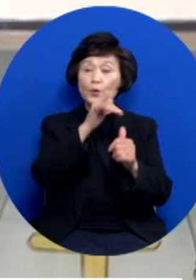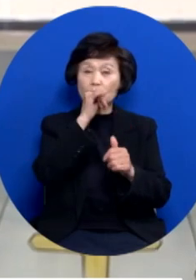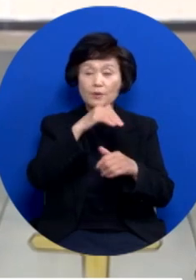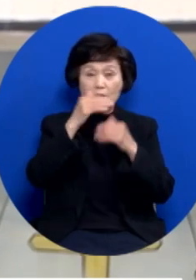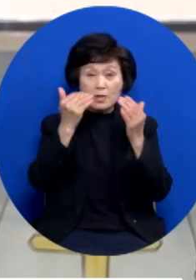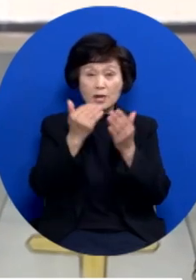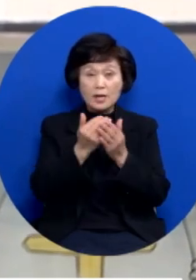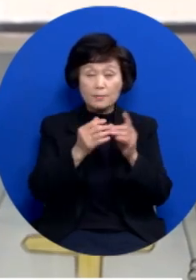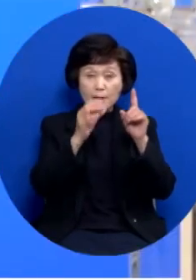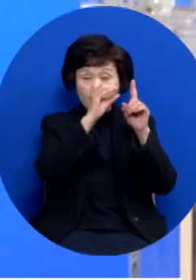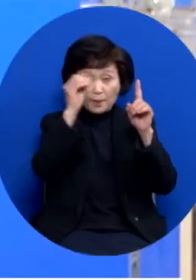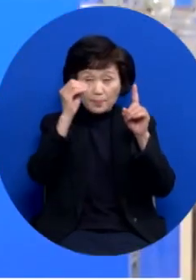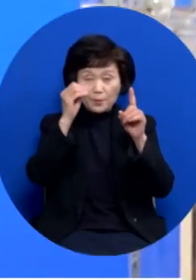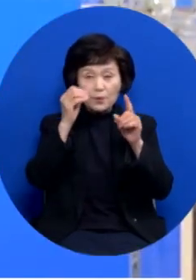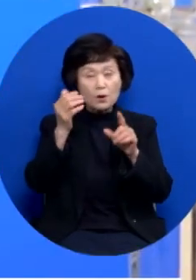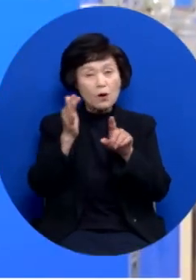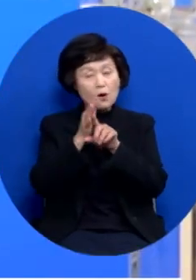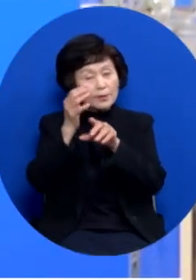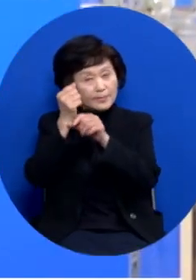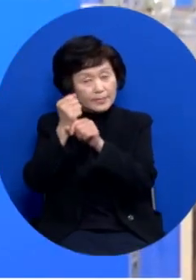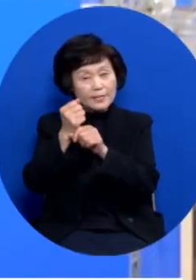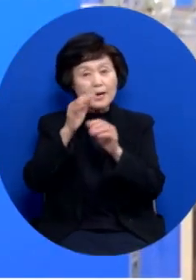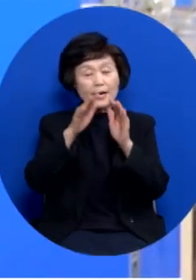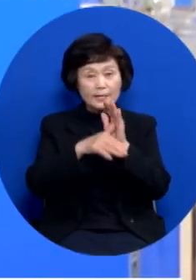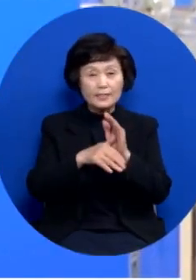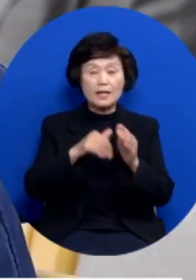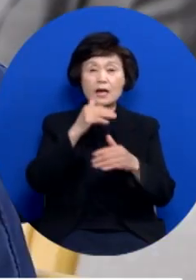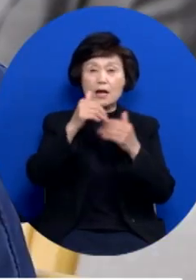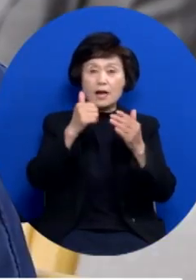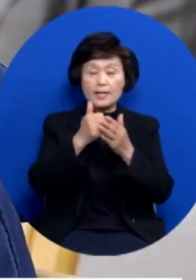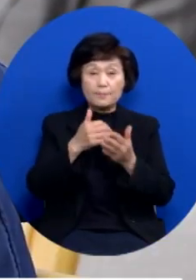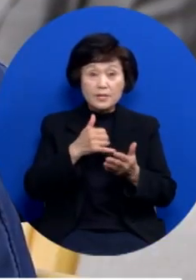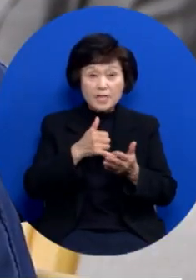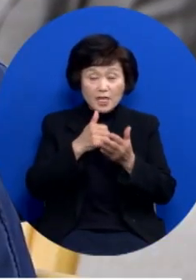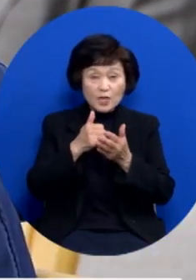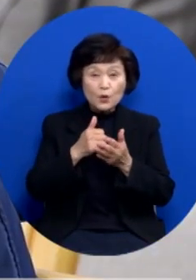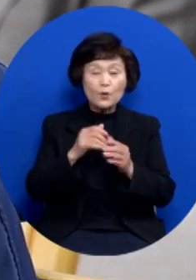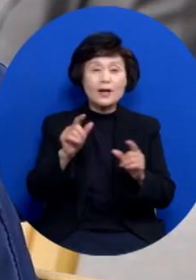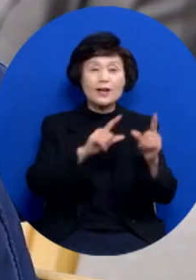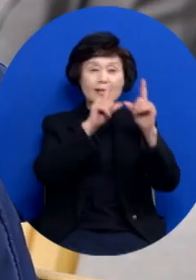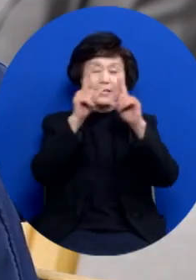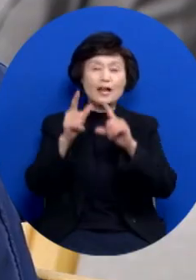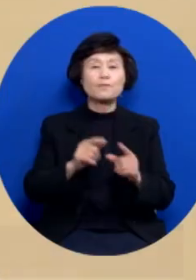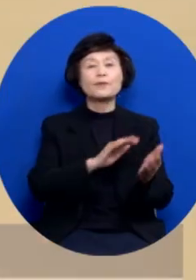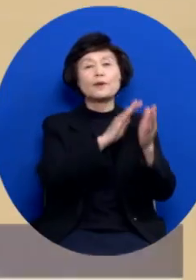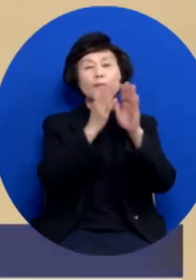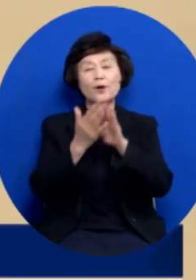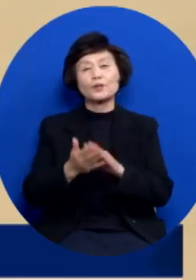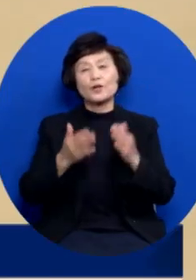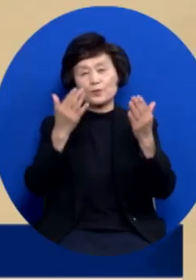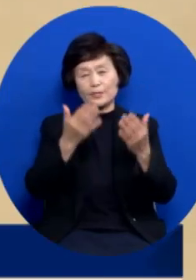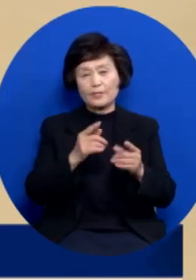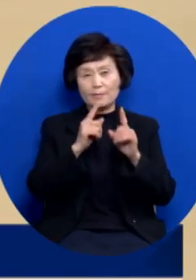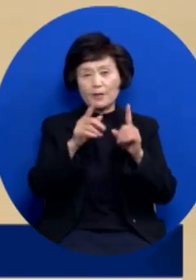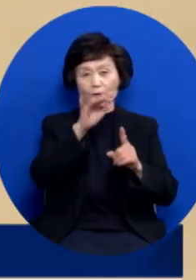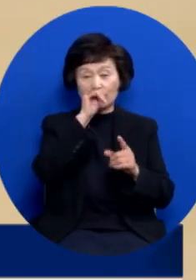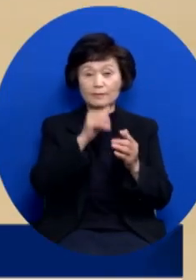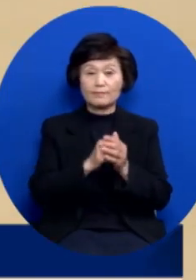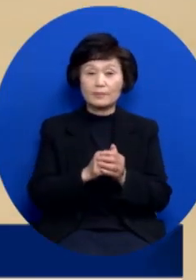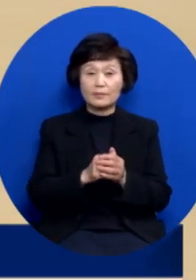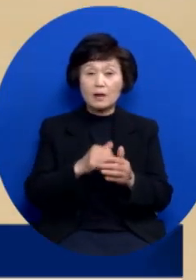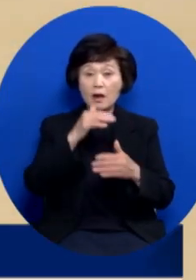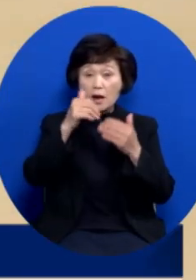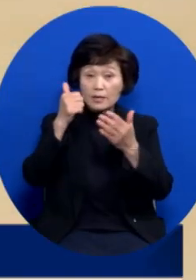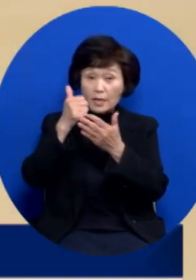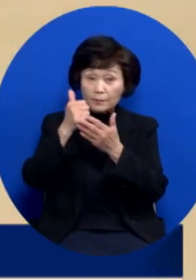때 반드시 하나님께서는 성품과 삶의 변화를 일으키신다고 역설합니다. 하나님께서 하나님의 존재 목적을 위해서